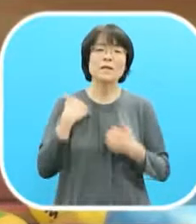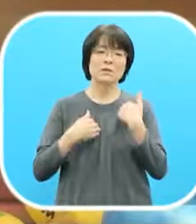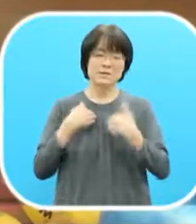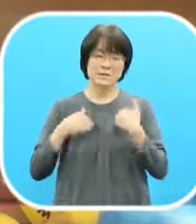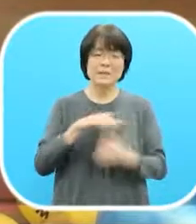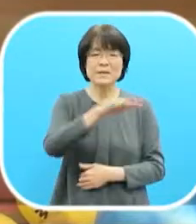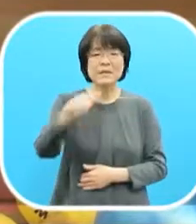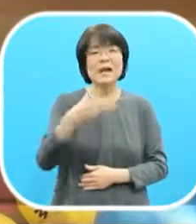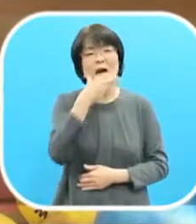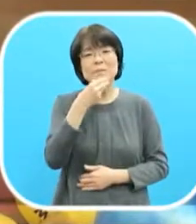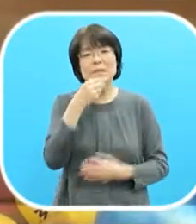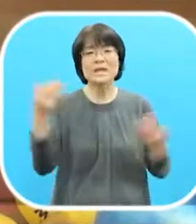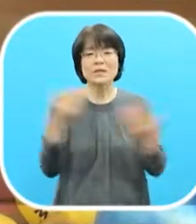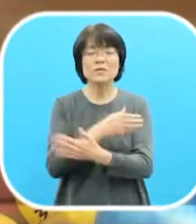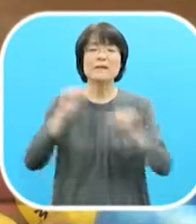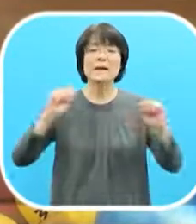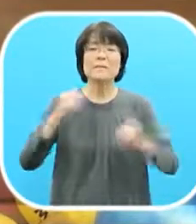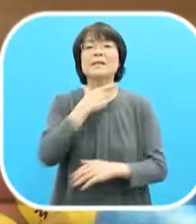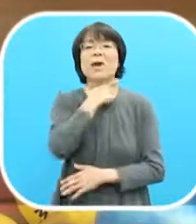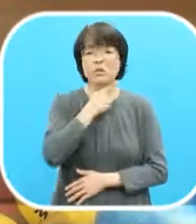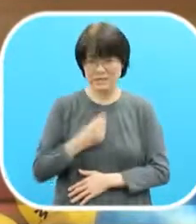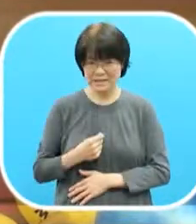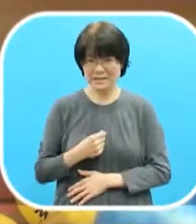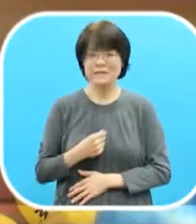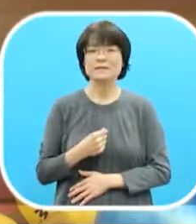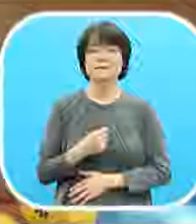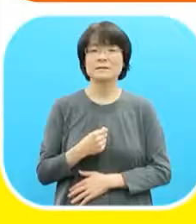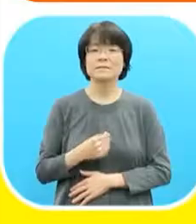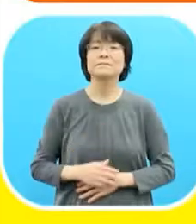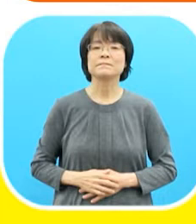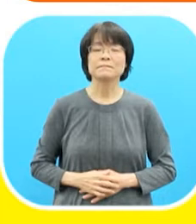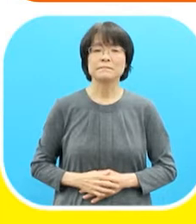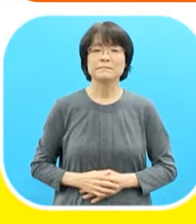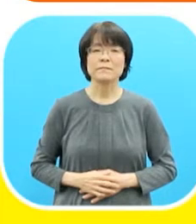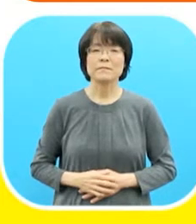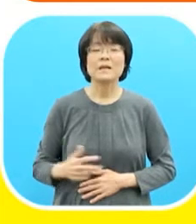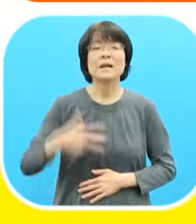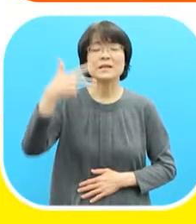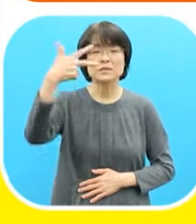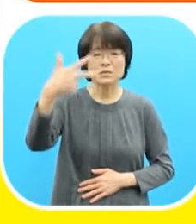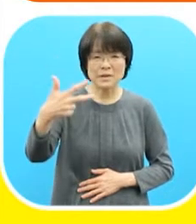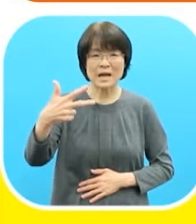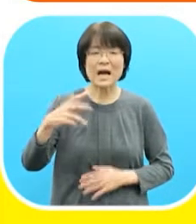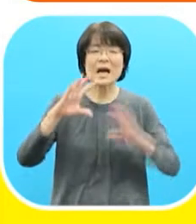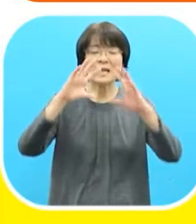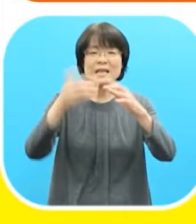でハッピーになっていけるように頑張ってほしいなと思います。 次回は